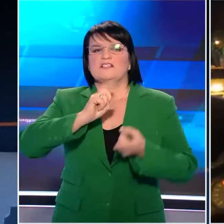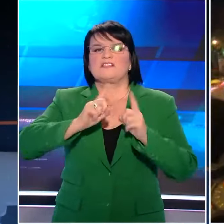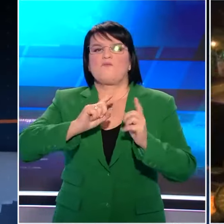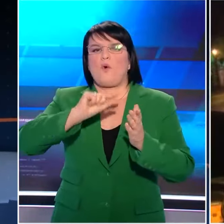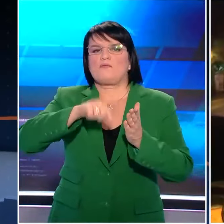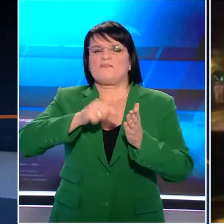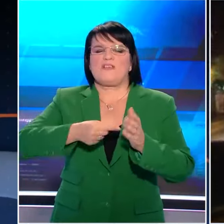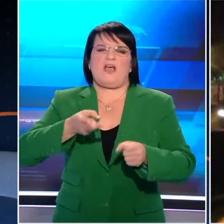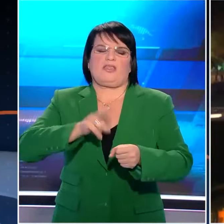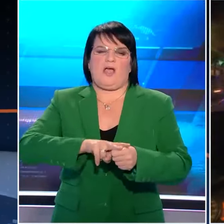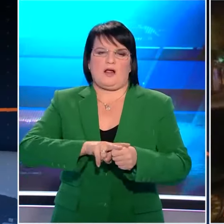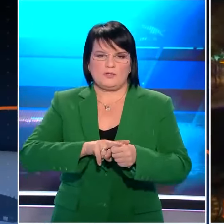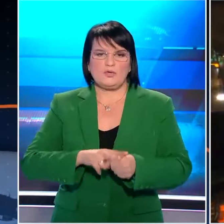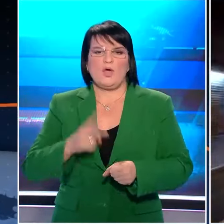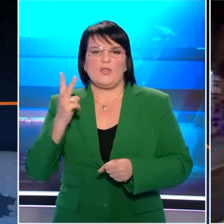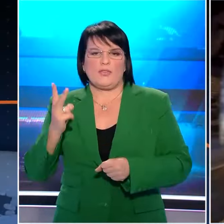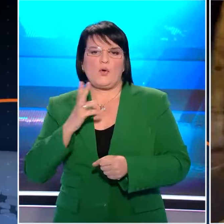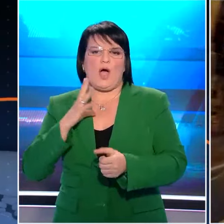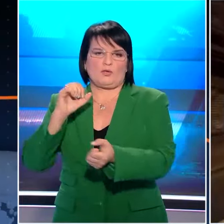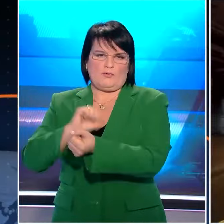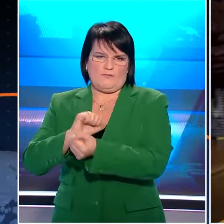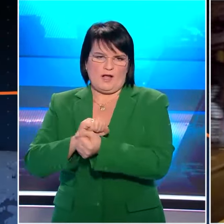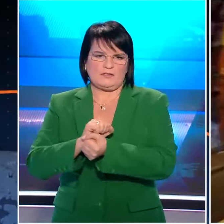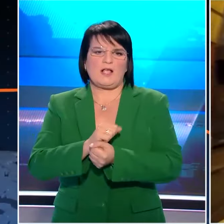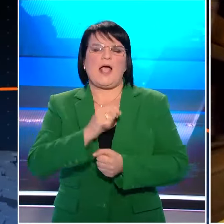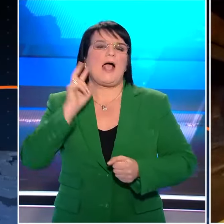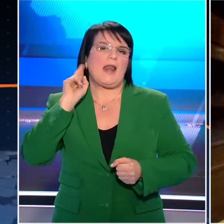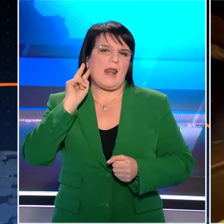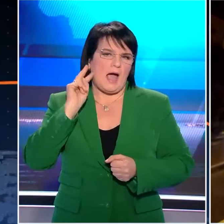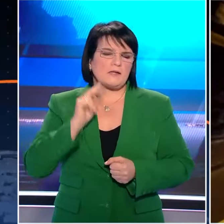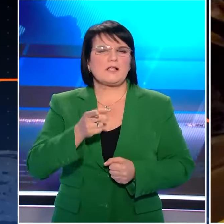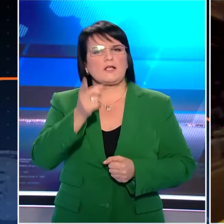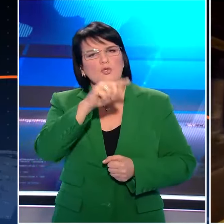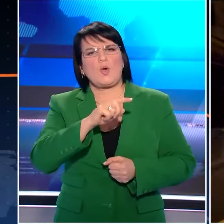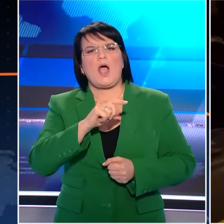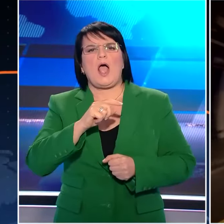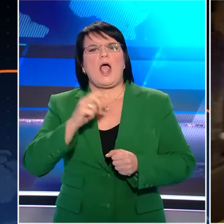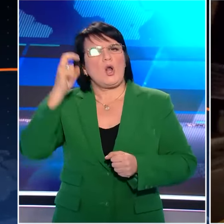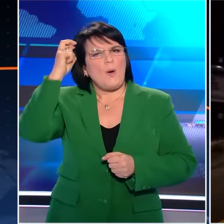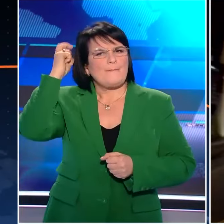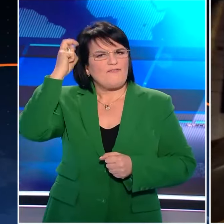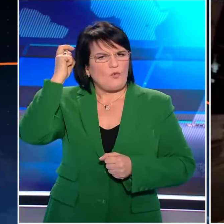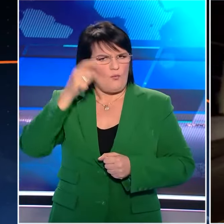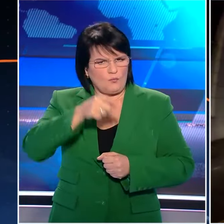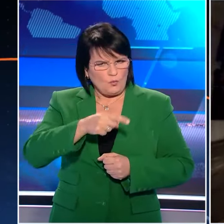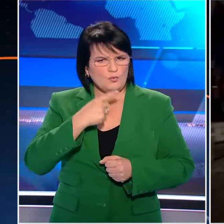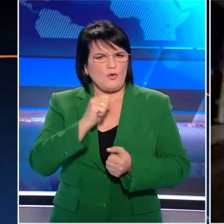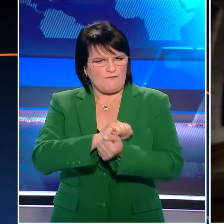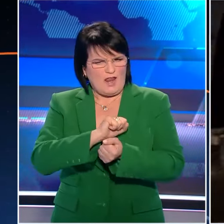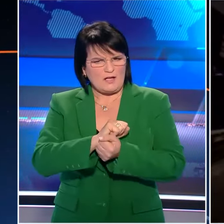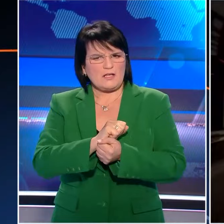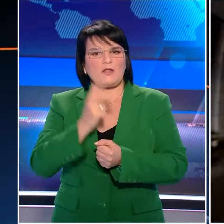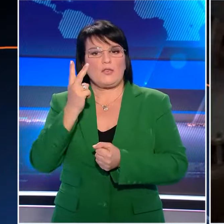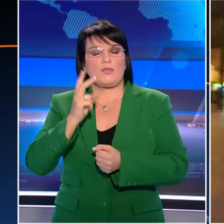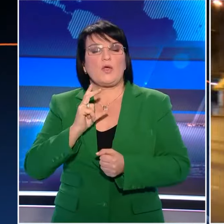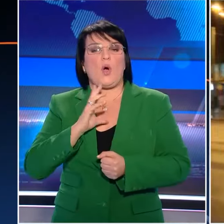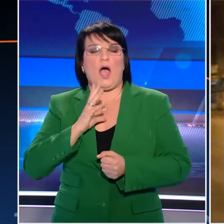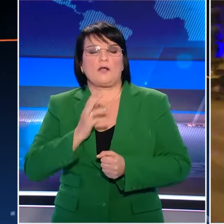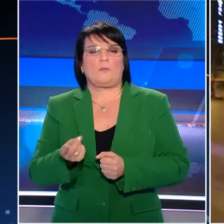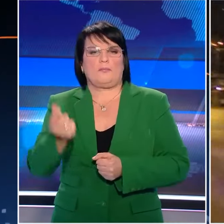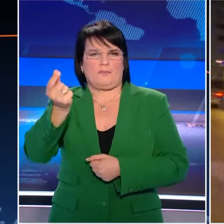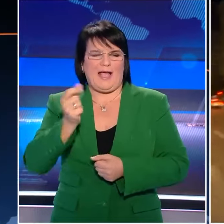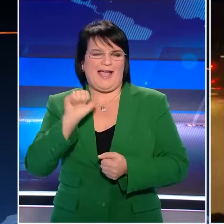θανάτων. Δύο άτομα είναι έγκλειστοι σε φυλακές, ο ένας της Λάρισας και ο άλλος σε φυλακές του Μαυροβουνίου. Δύο άτομα έχουν διαφύγει στο εξωτερικό, ενώ